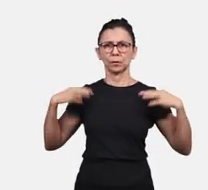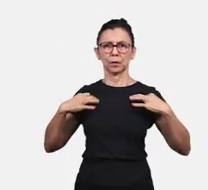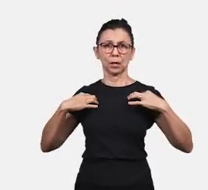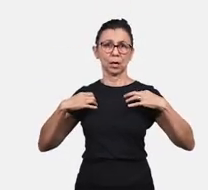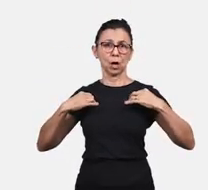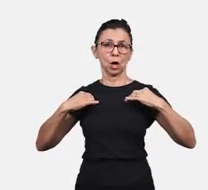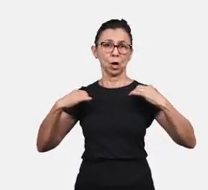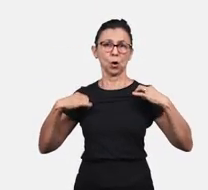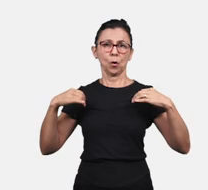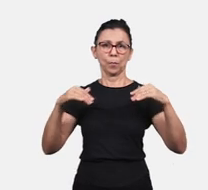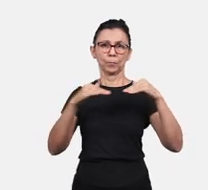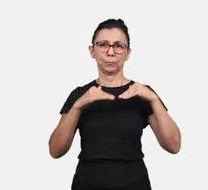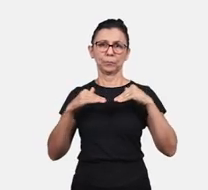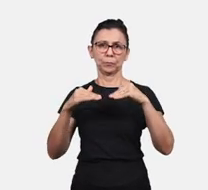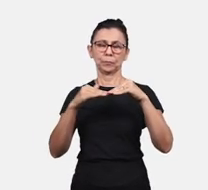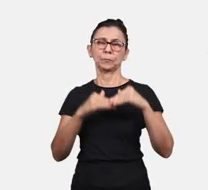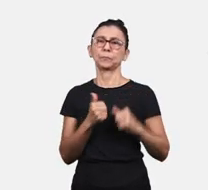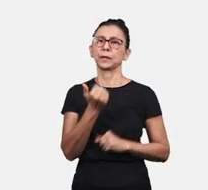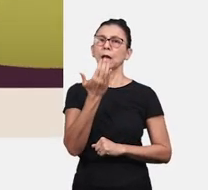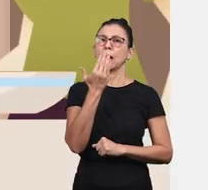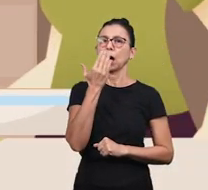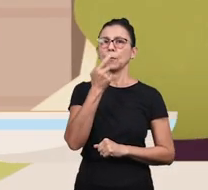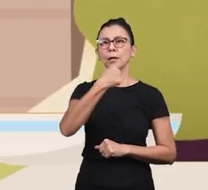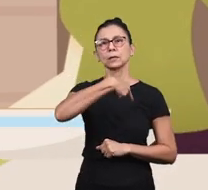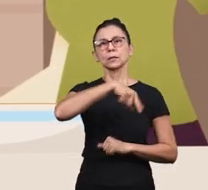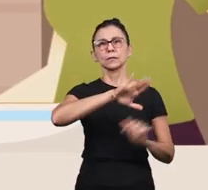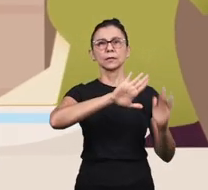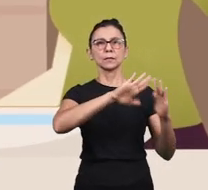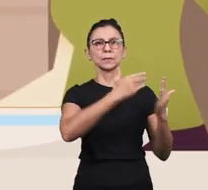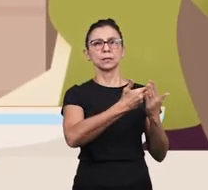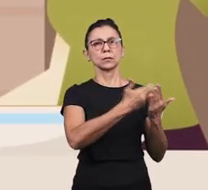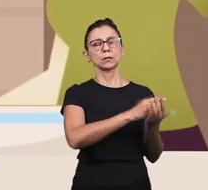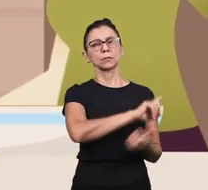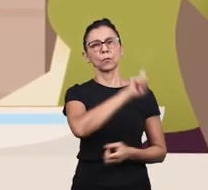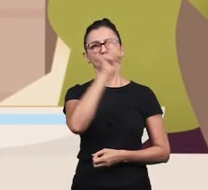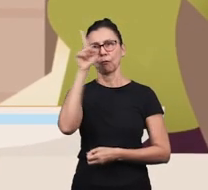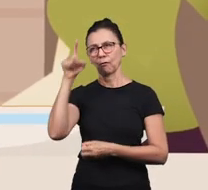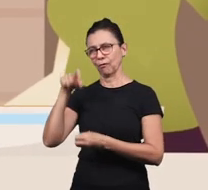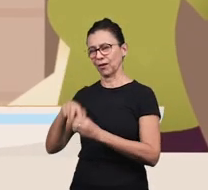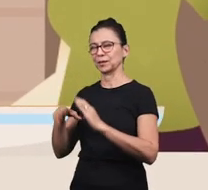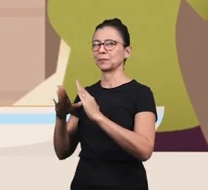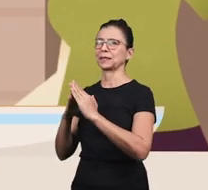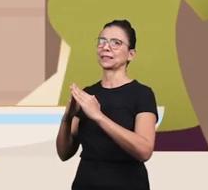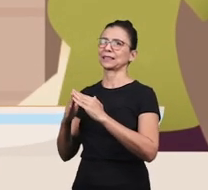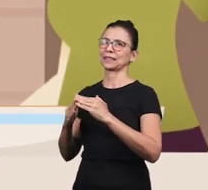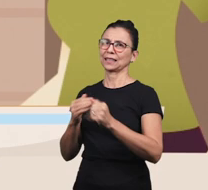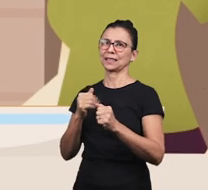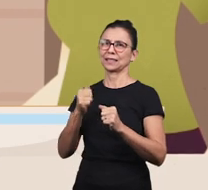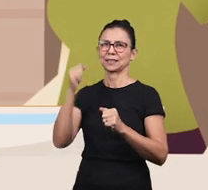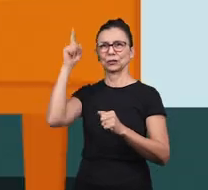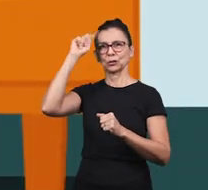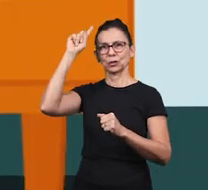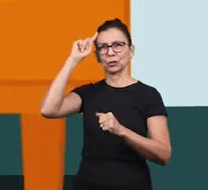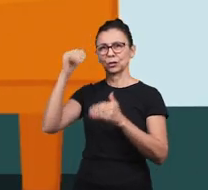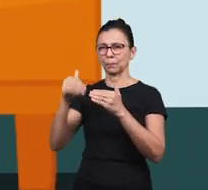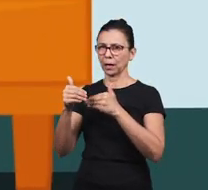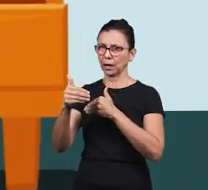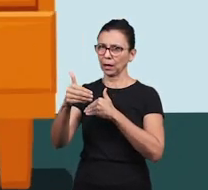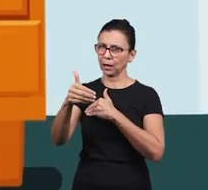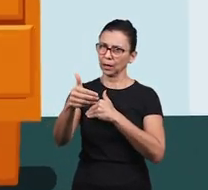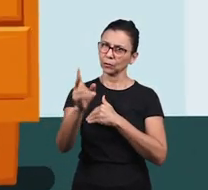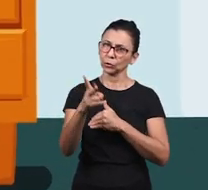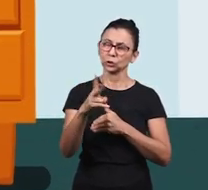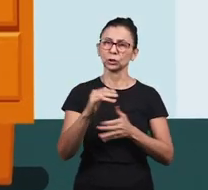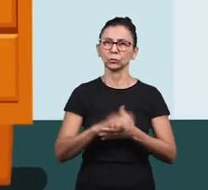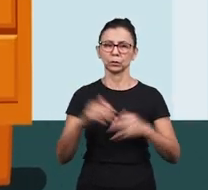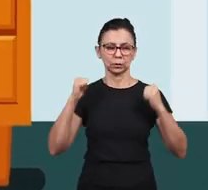sa douche, s'habille, prend son déjeuner et va à l'école. Et en revenant, sa routine continue. Héloïse sait